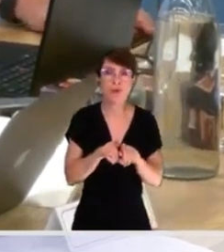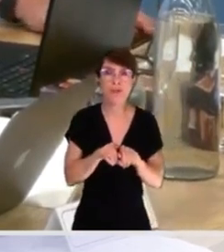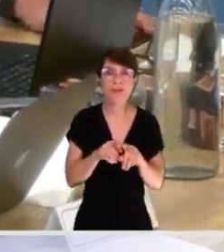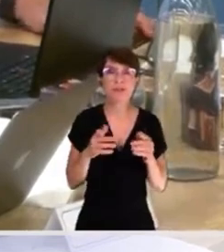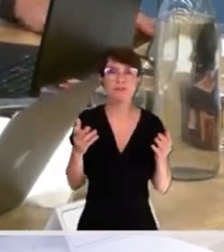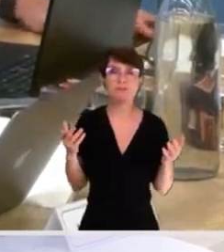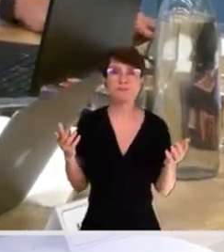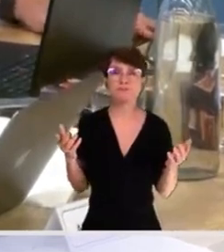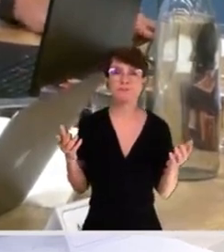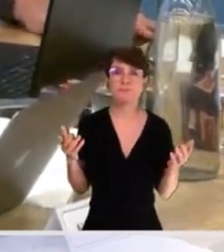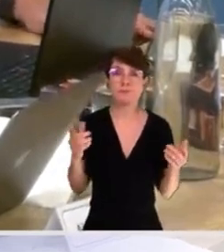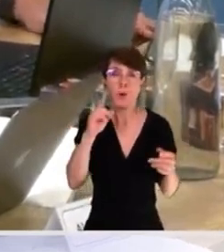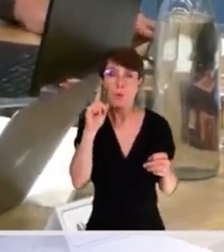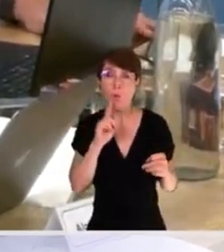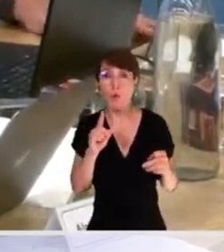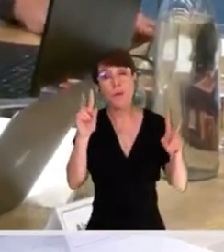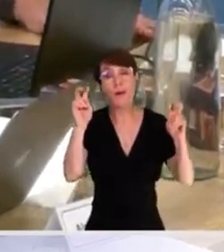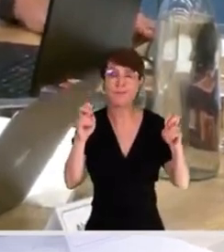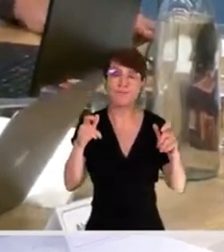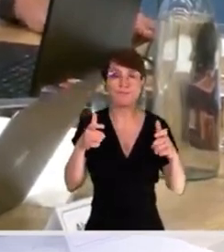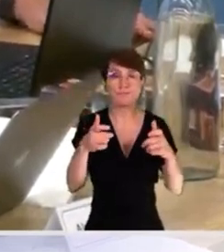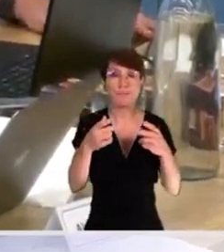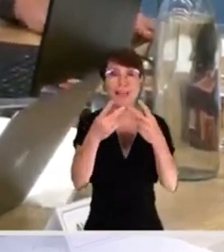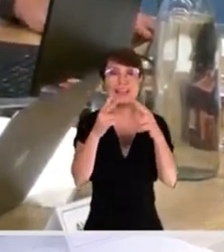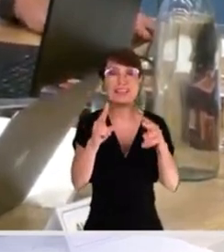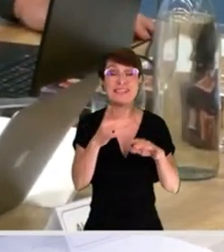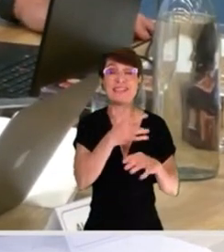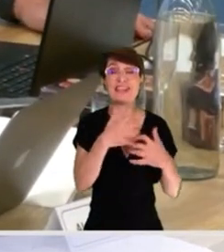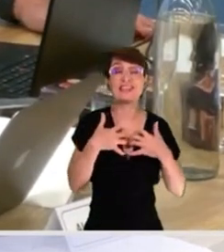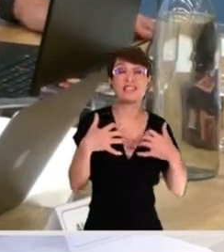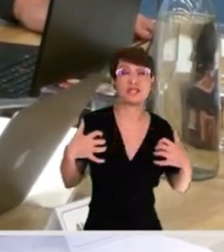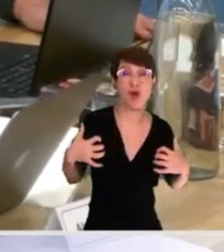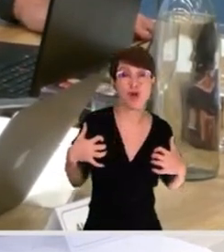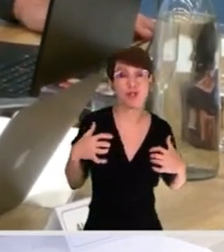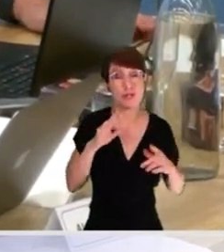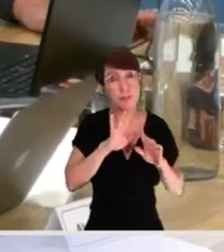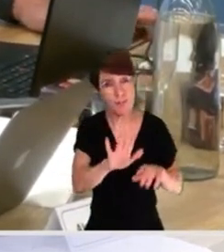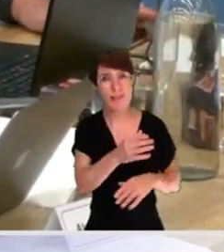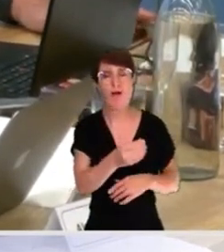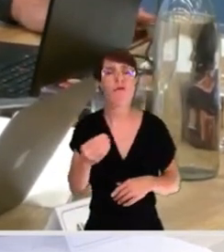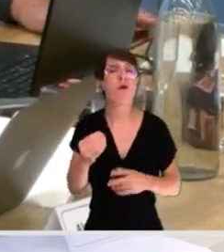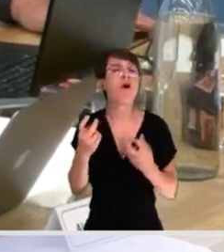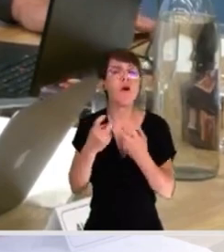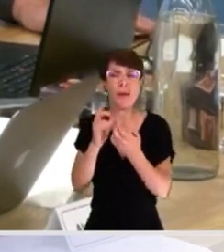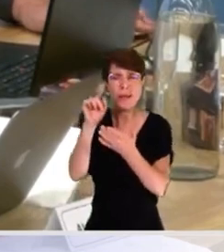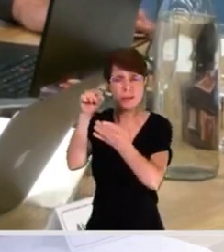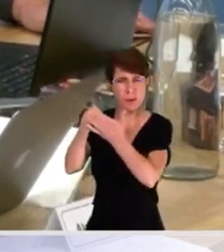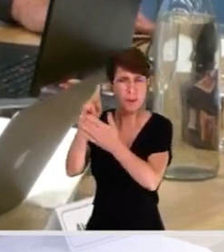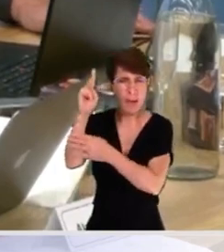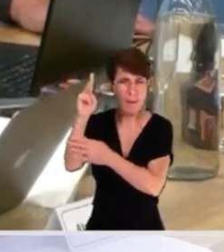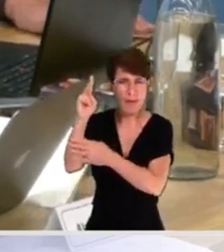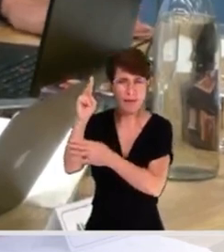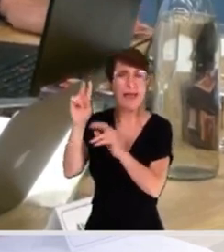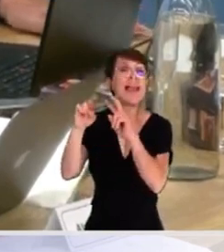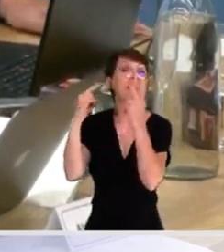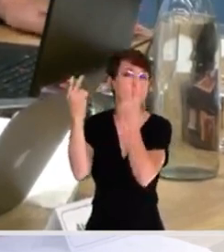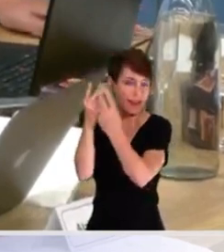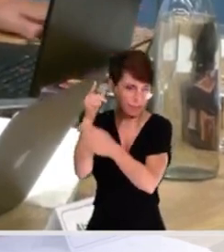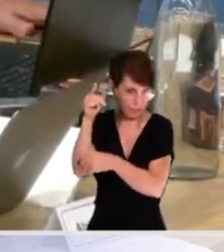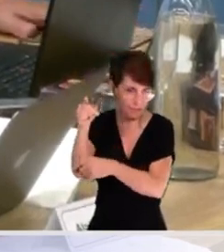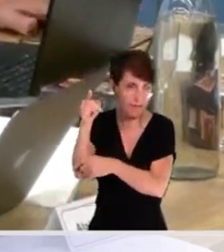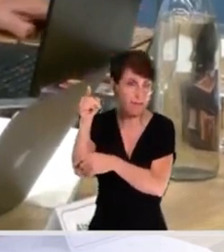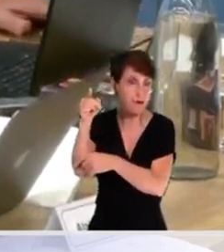aussi une cité des sciences pour les enfants. Il y a une part de la Villette qui existe, et nous ici, on a tous les ingrédients pour ça. Je veux